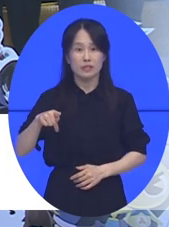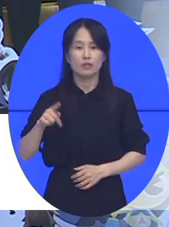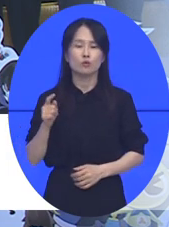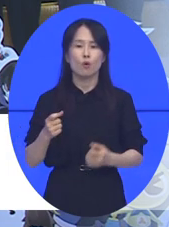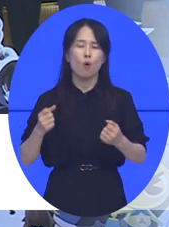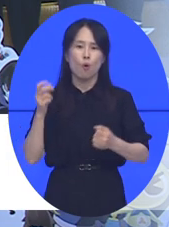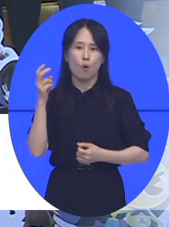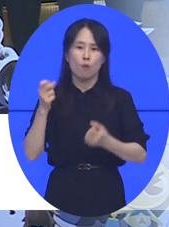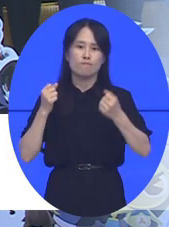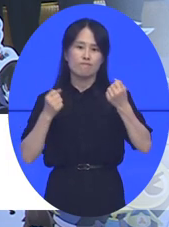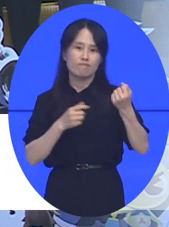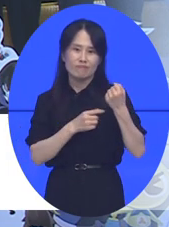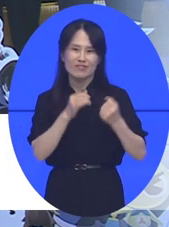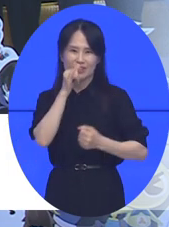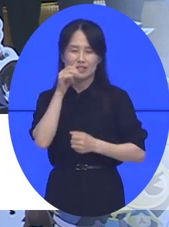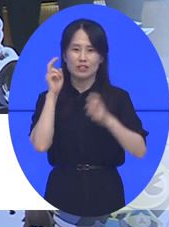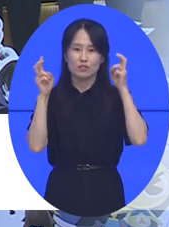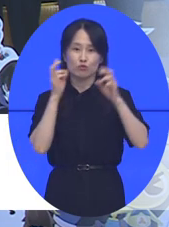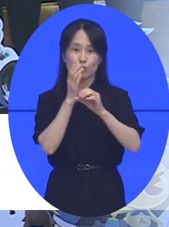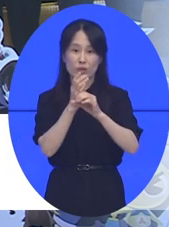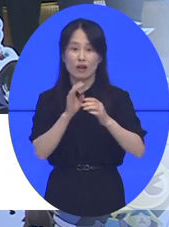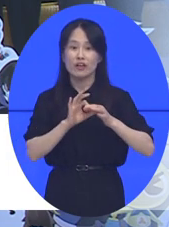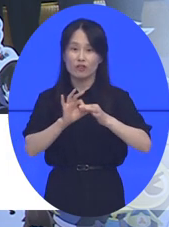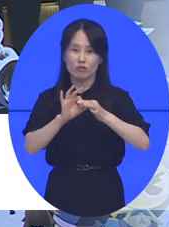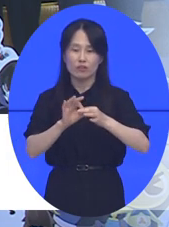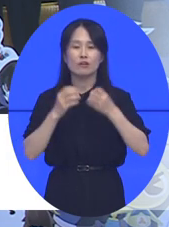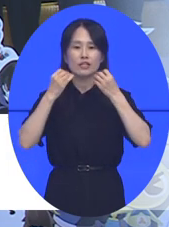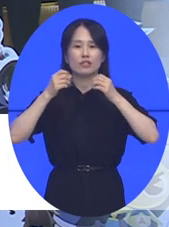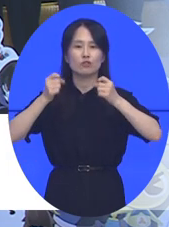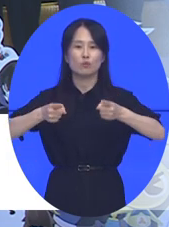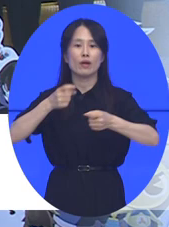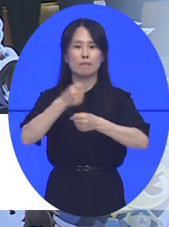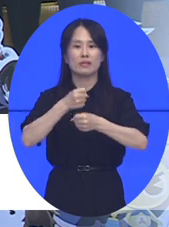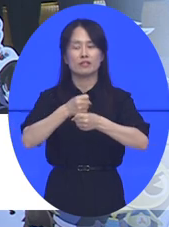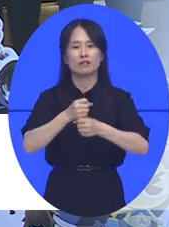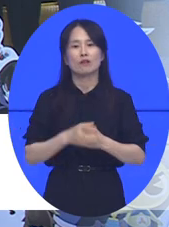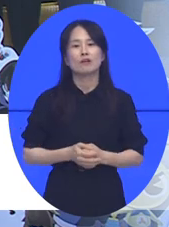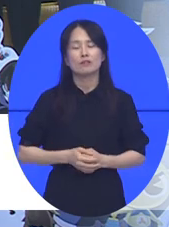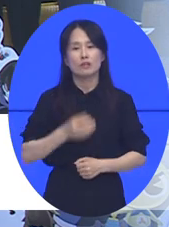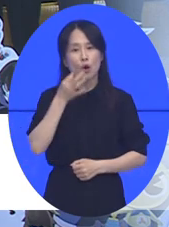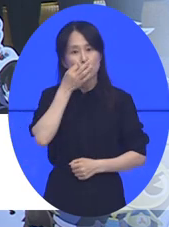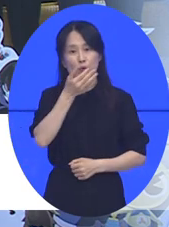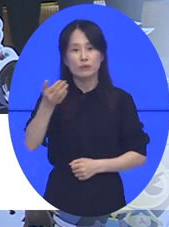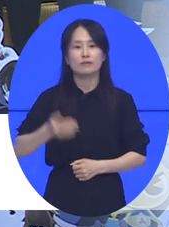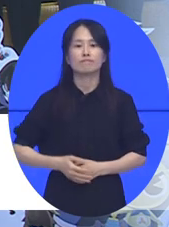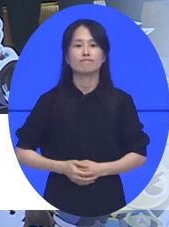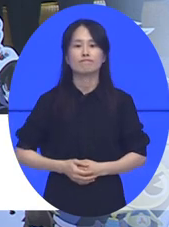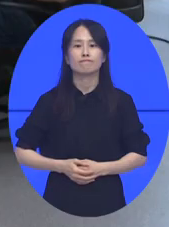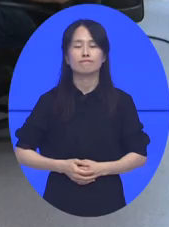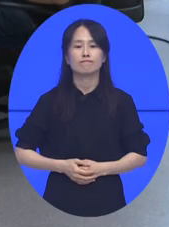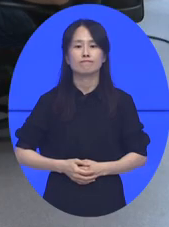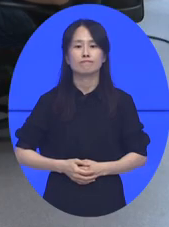실력 있는 중소 콘텐츠 제작사를 연결해 새로운 기회를 만듭니다. 최창순 기자입니다.